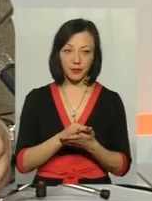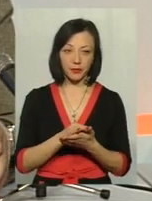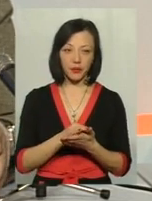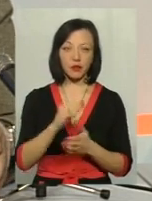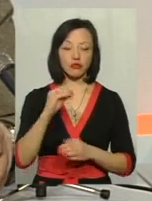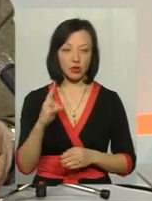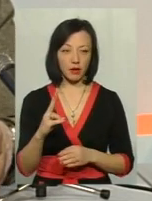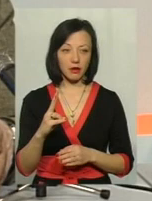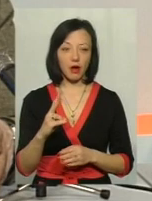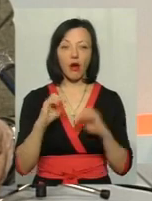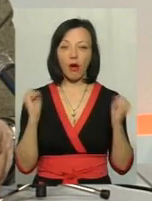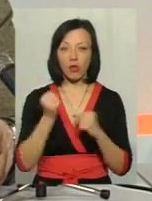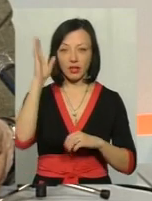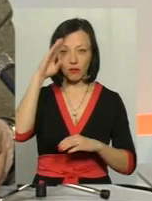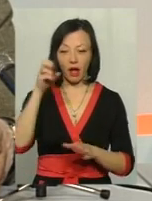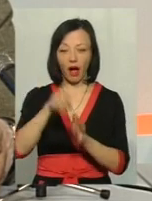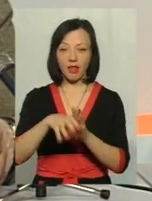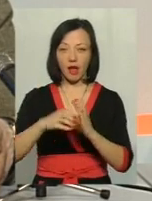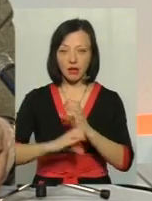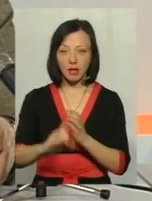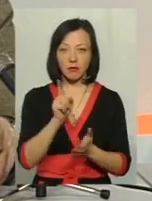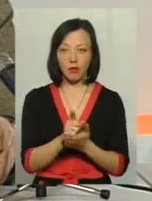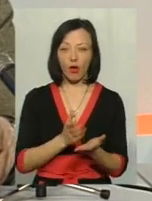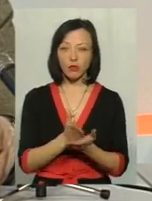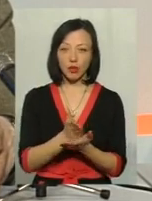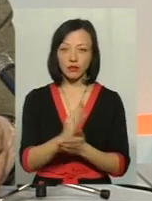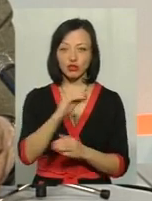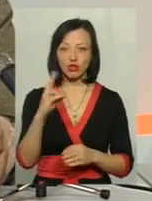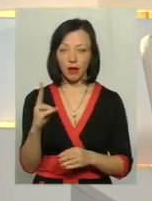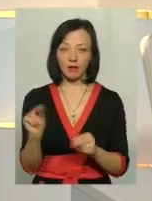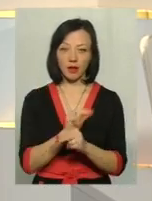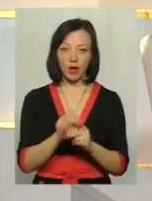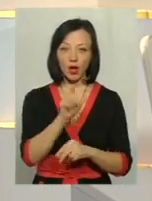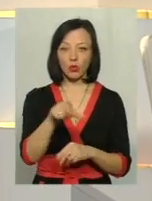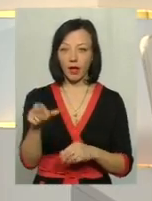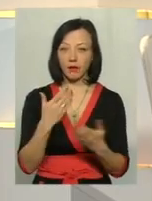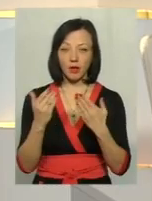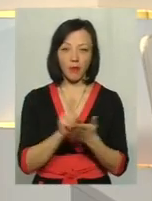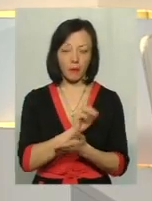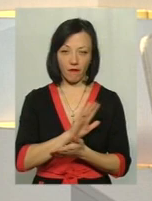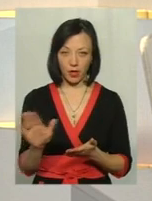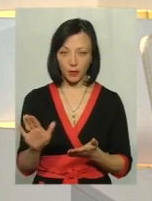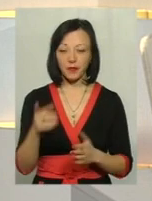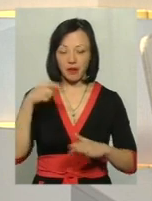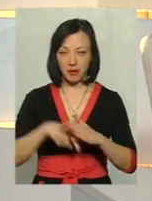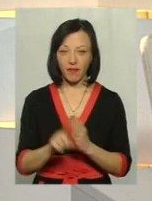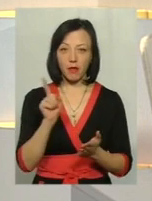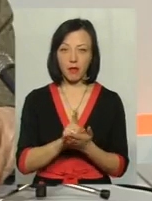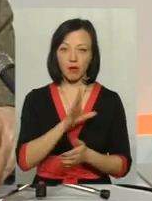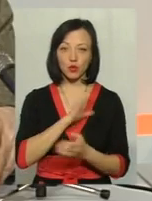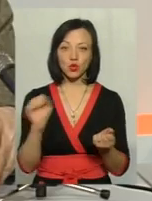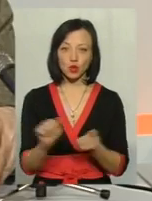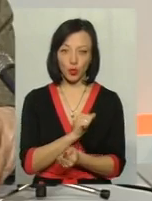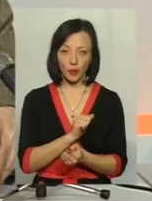відповідальність ЖЕК. Холодна вода і каналізація має обслуговувати, латати ЖЕК, і людей це стосуватись не повинно. В підвалах має бути